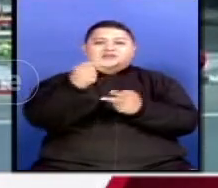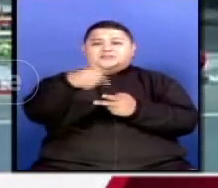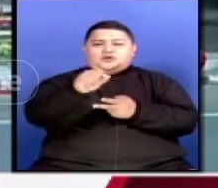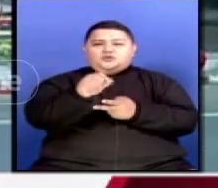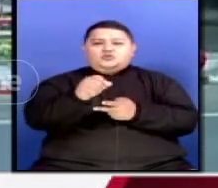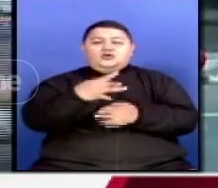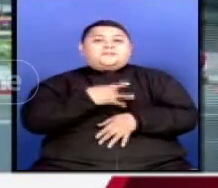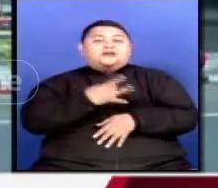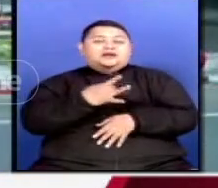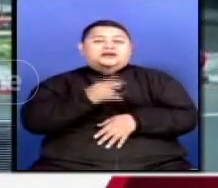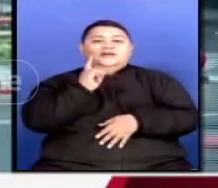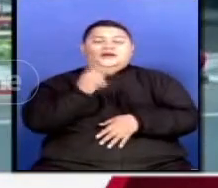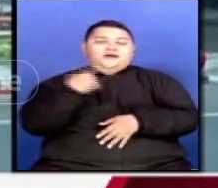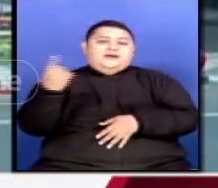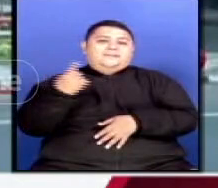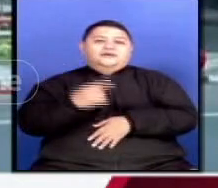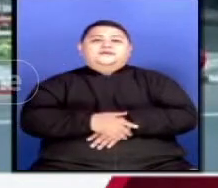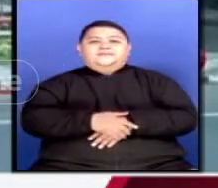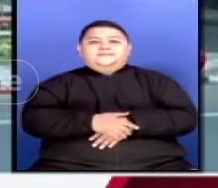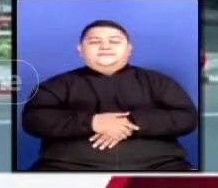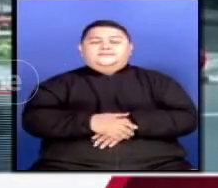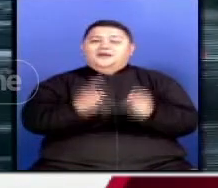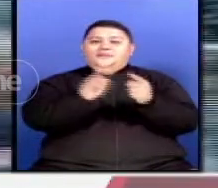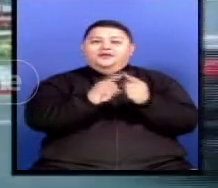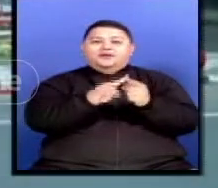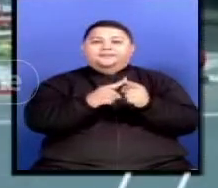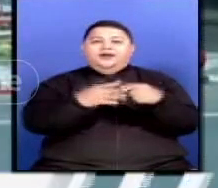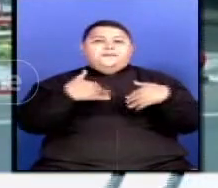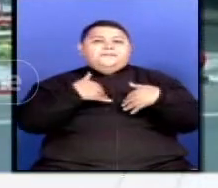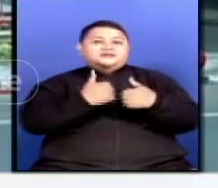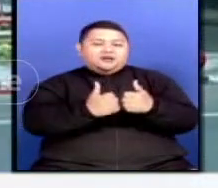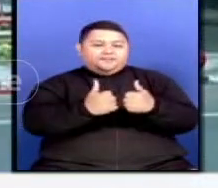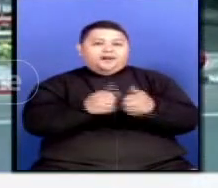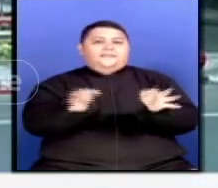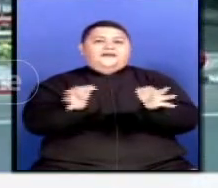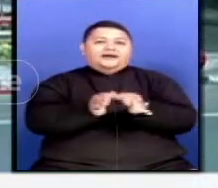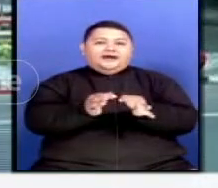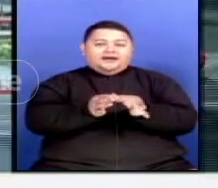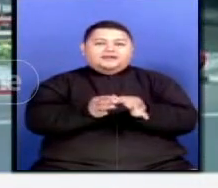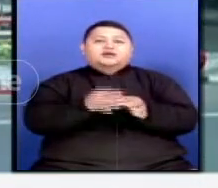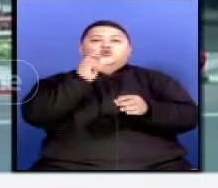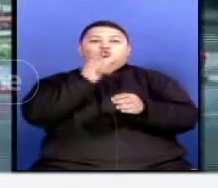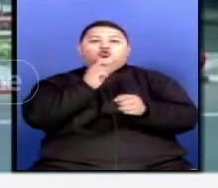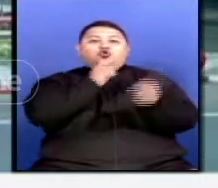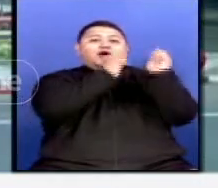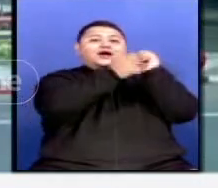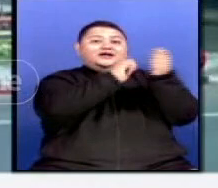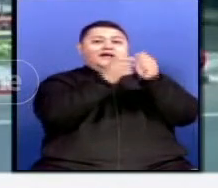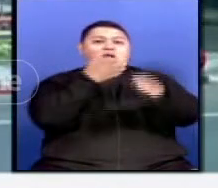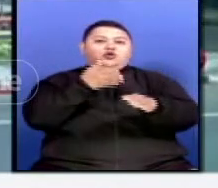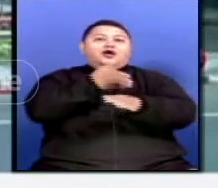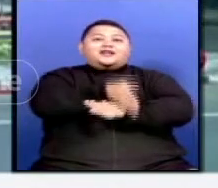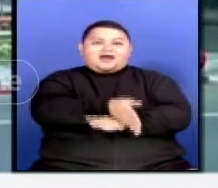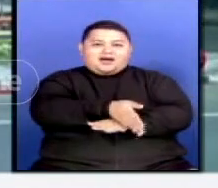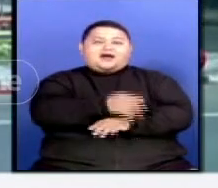tentu juga menarik dari wilayah kami. Yang pertama adalah persiapan jelang Hari Raya Idul Adha dari Kabupaten